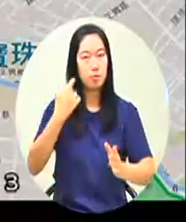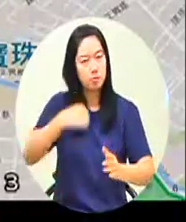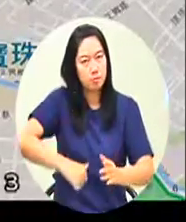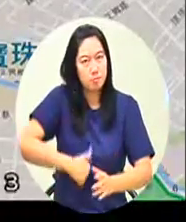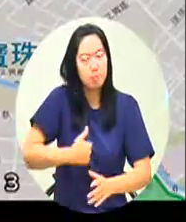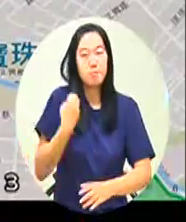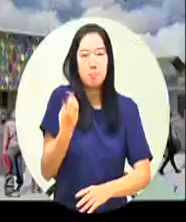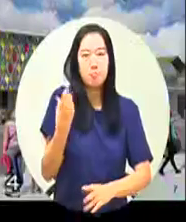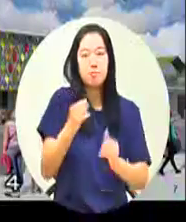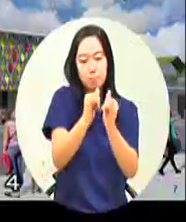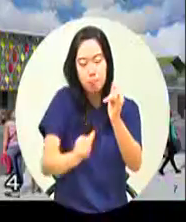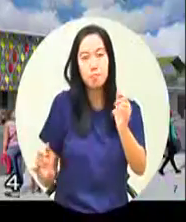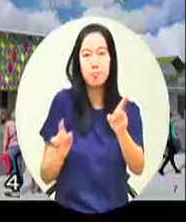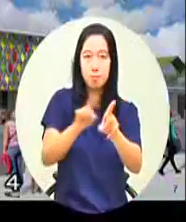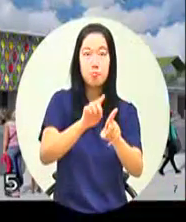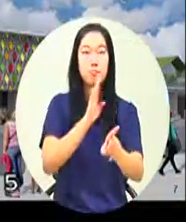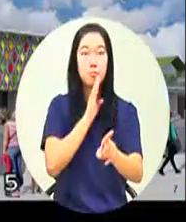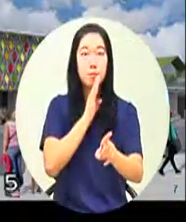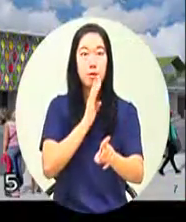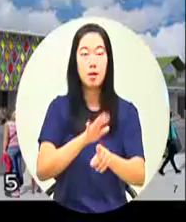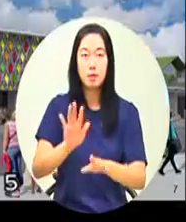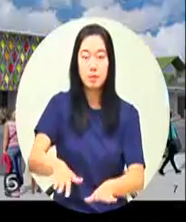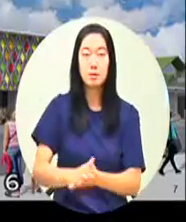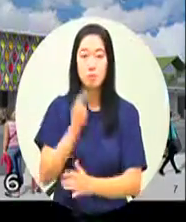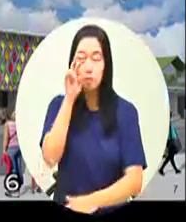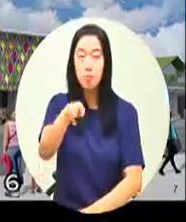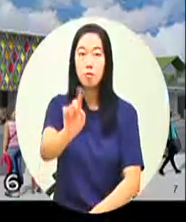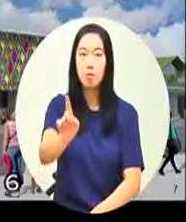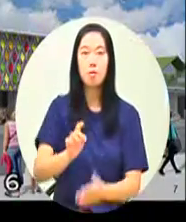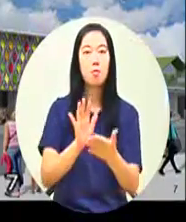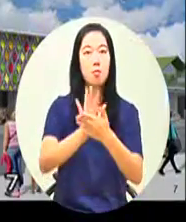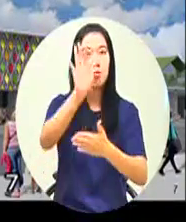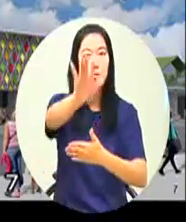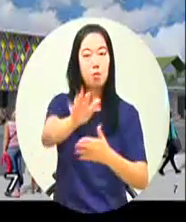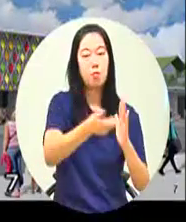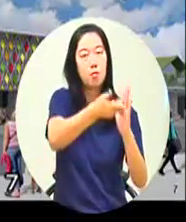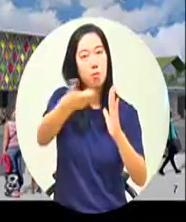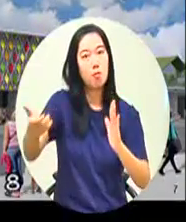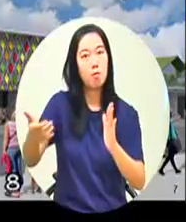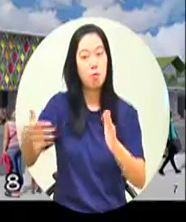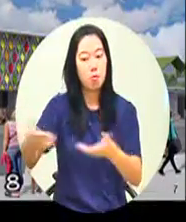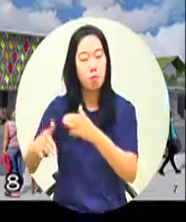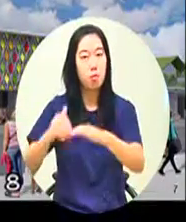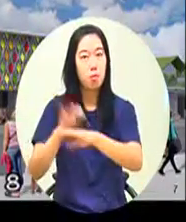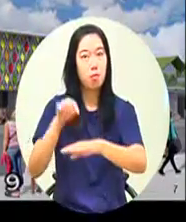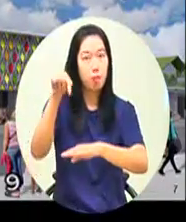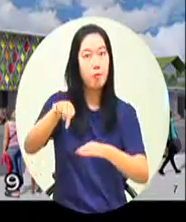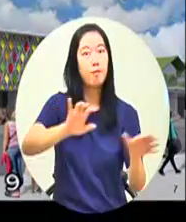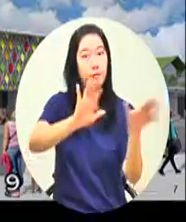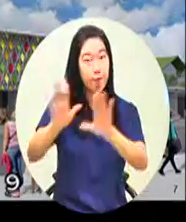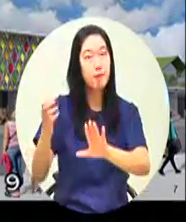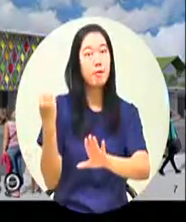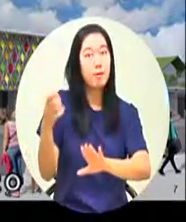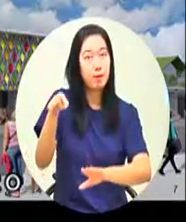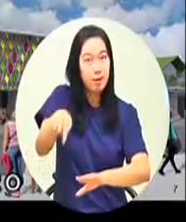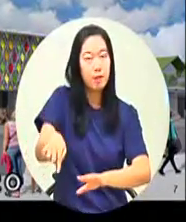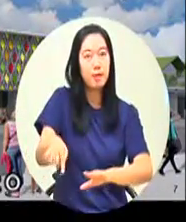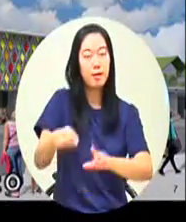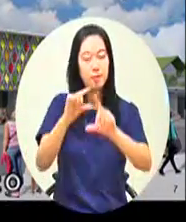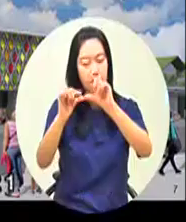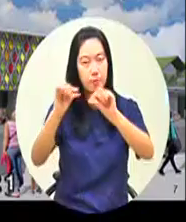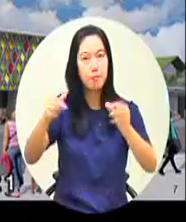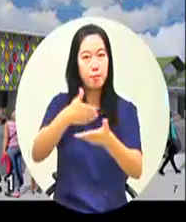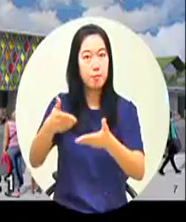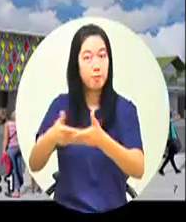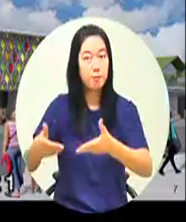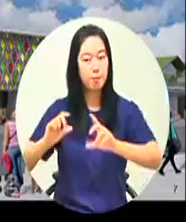那么接着下来，大家看到了，就是一个。未来果菜市场迁建就改造完成以后一个示意图。那